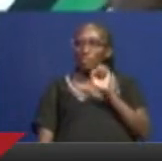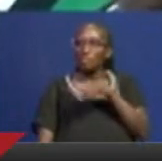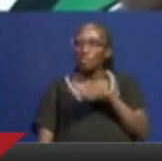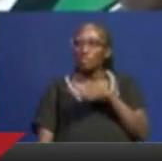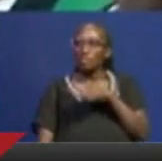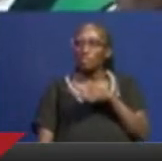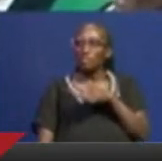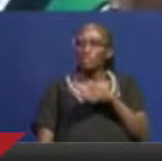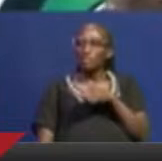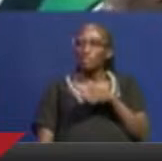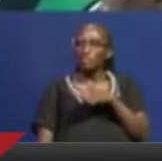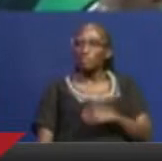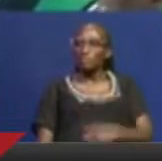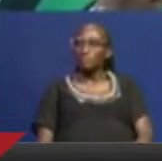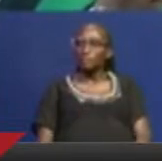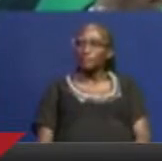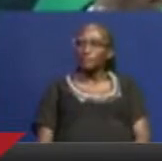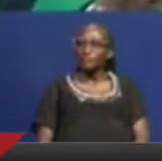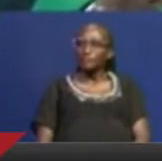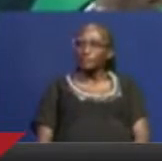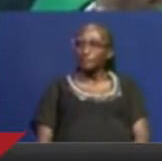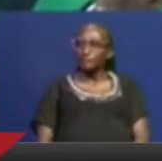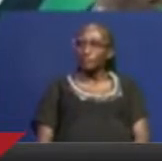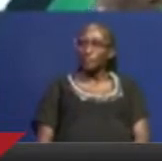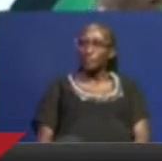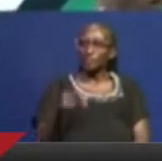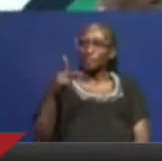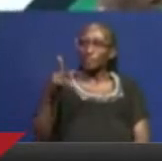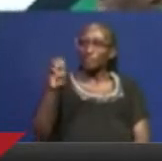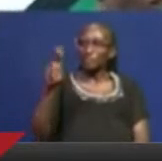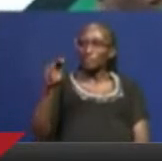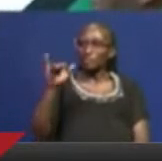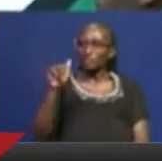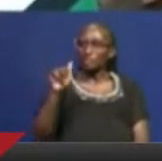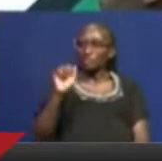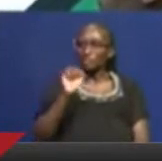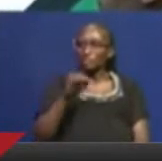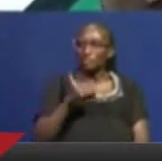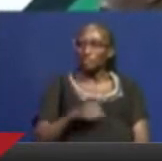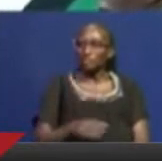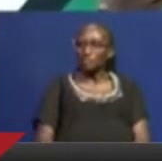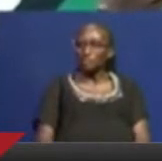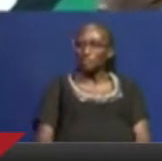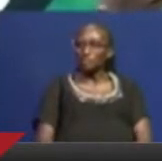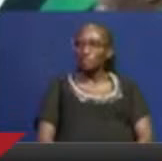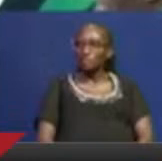I repeat, Tuku Zakari Kwenya. Thank you.